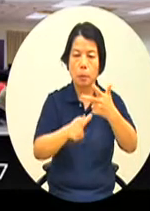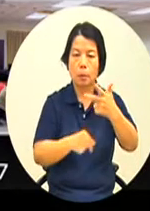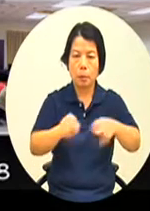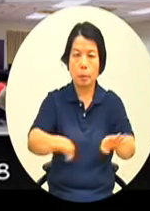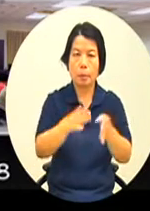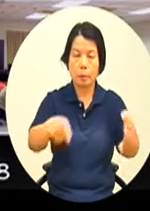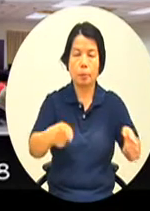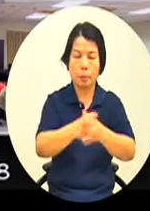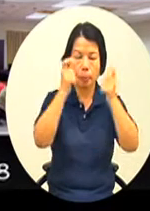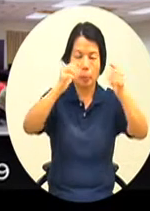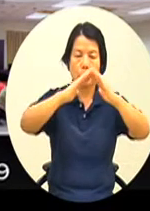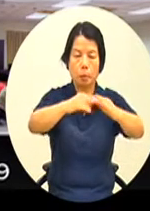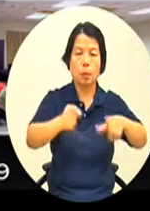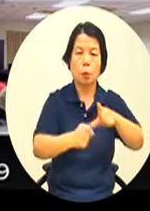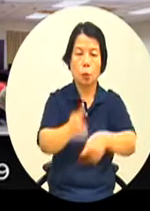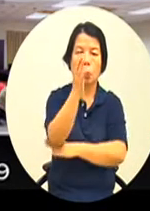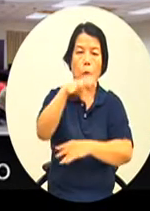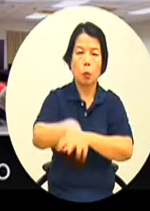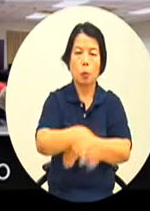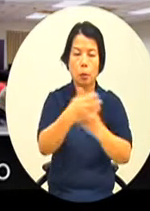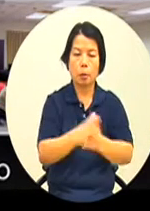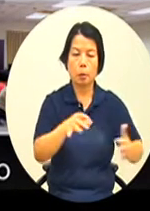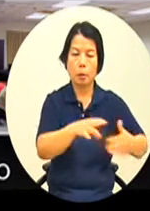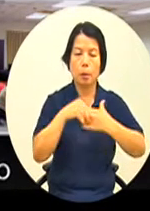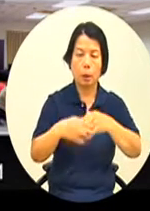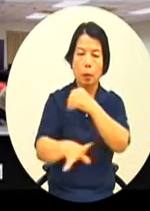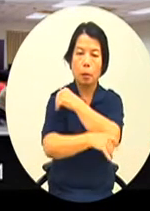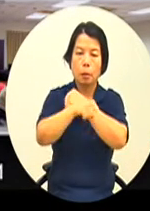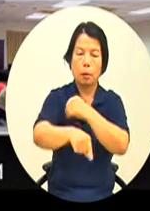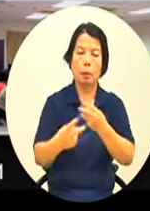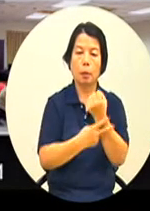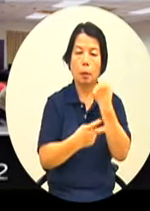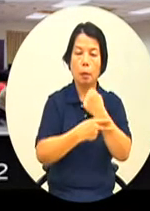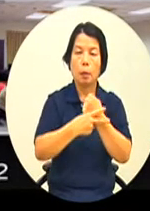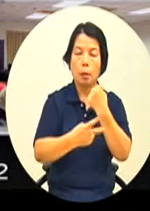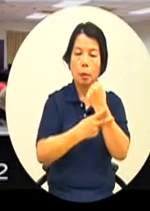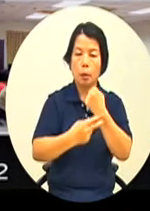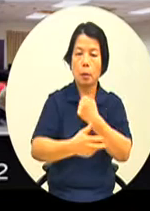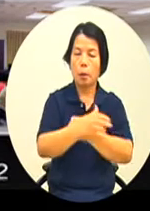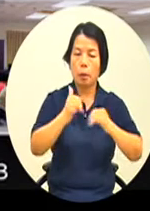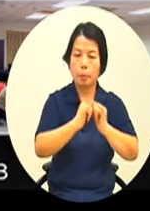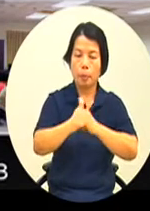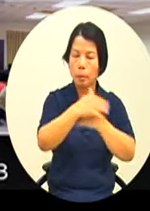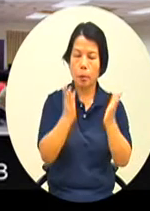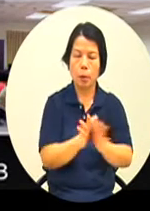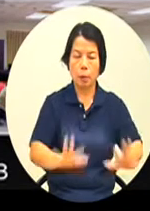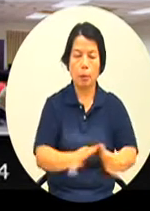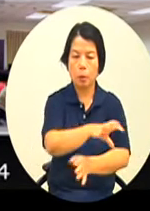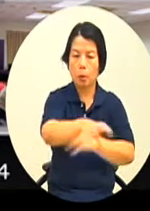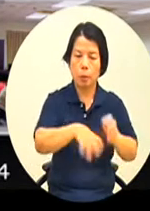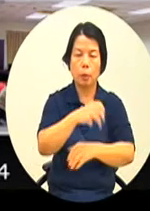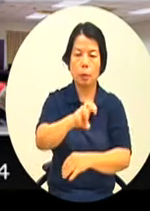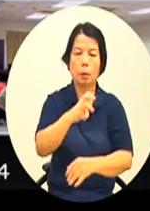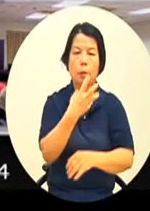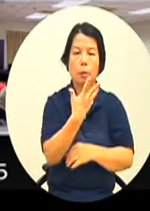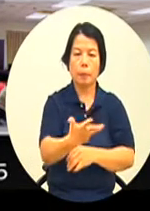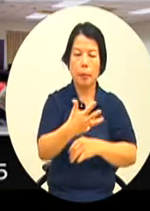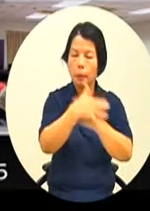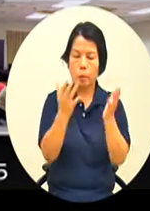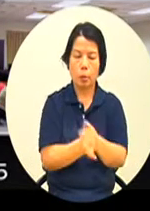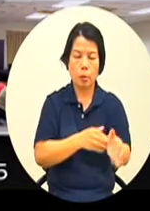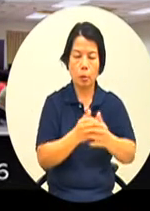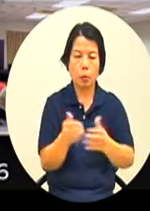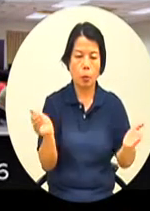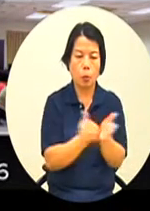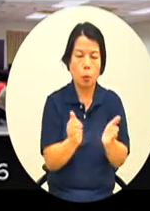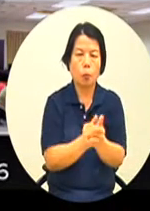本市的各区公所办理这个基层里邻的一个宣导预计在明年我们要完成38区整个高雄市的一个